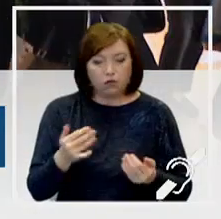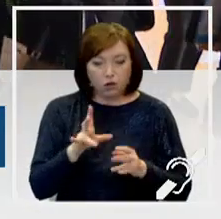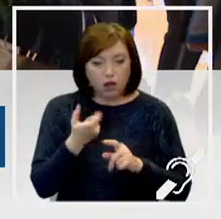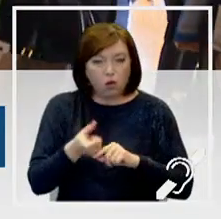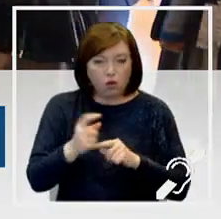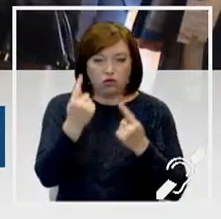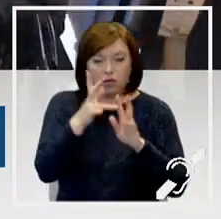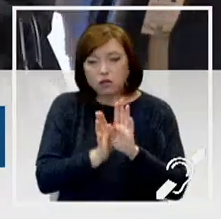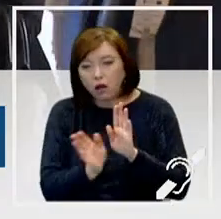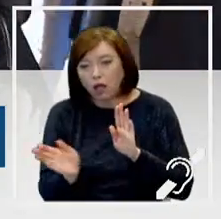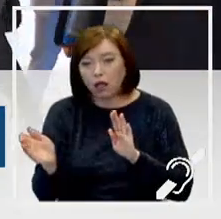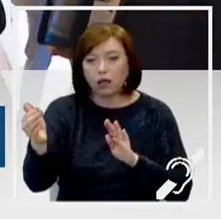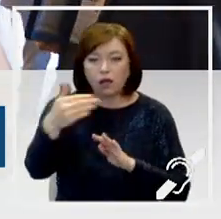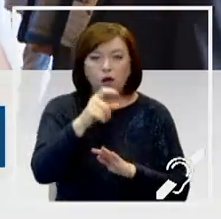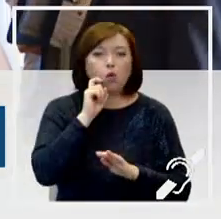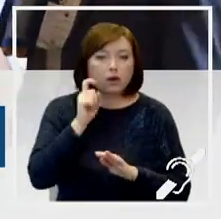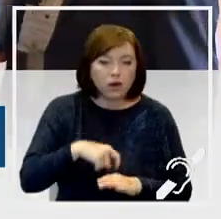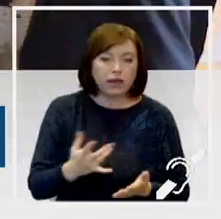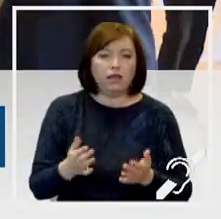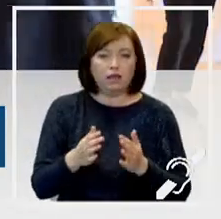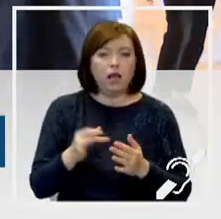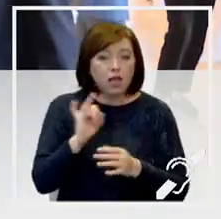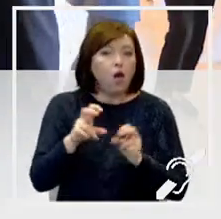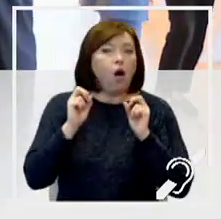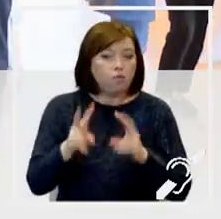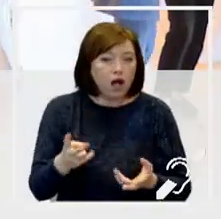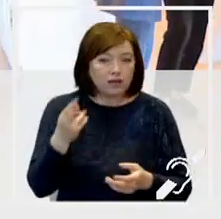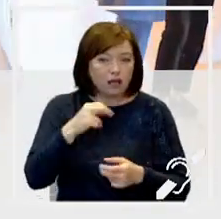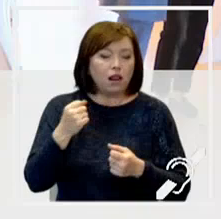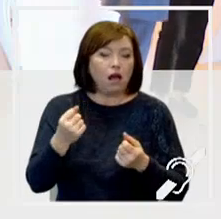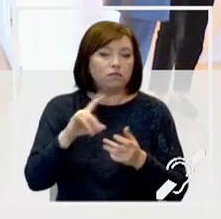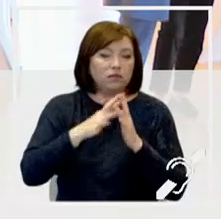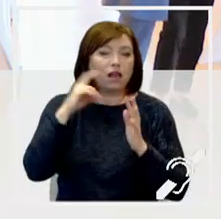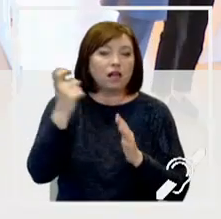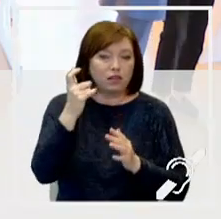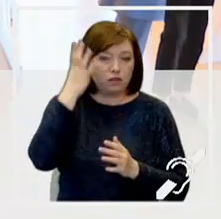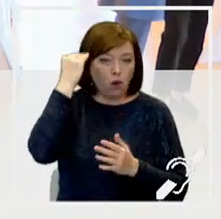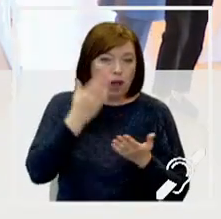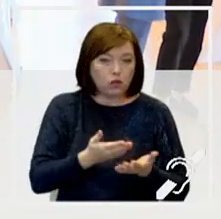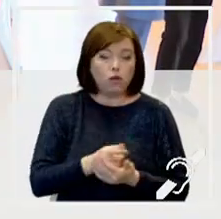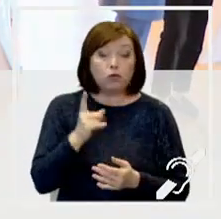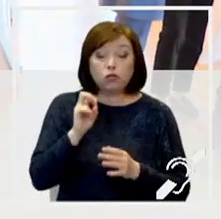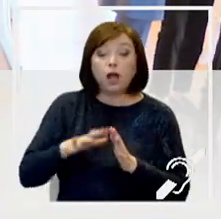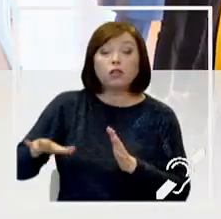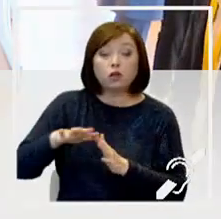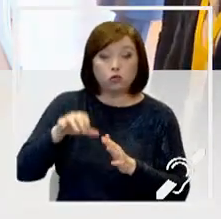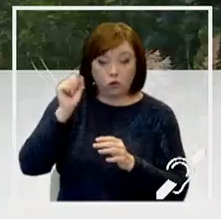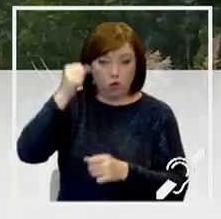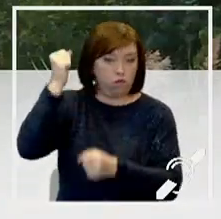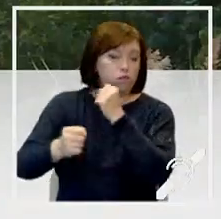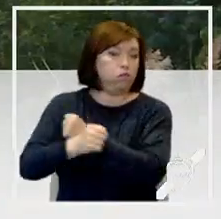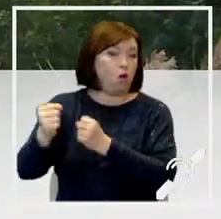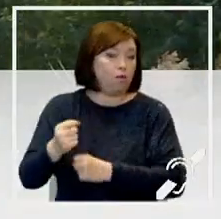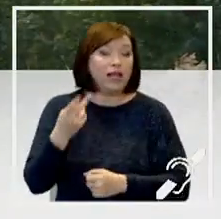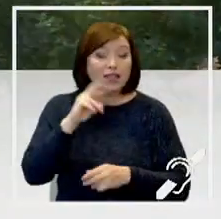foarte mare, se trece pe teritoriul Ucrainei și asta este și periculos pentru agricultorii din Moldova, pentru că teritoriul Ucrainei poate să temerească și bombe.